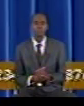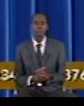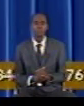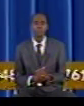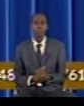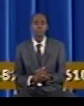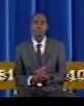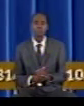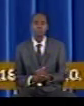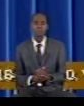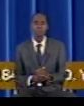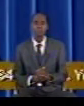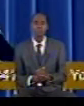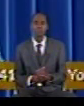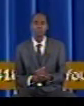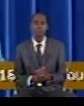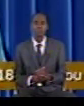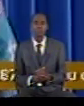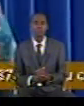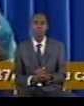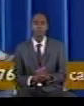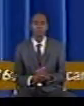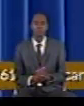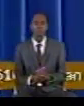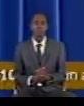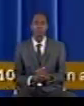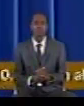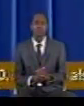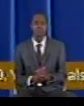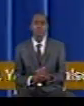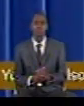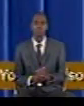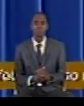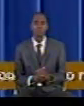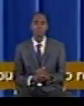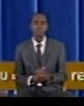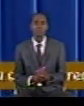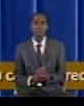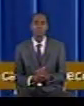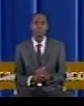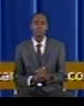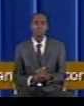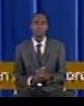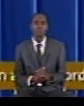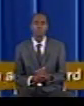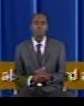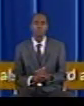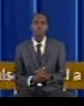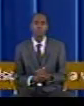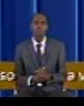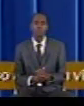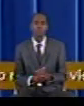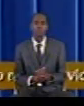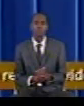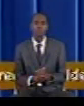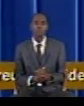nda beyiba beyiba nse kade njasi biti ba ya song alura ba ya song